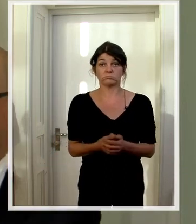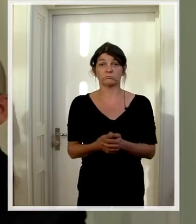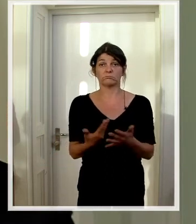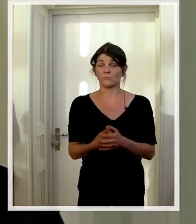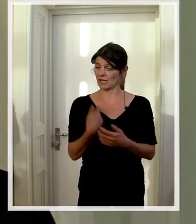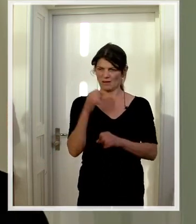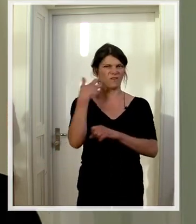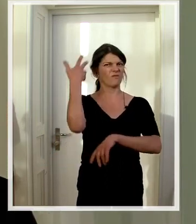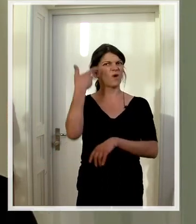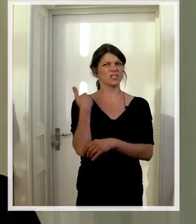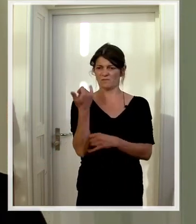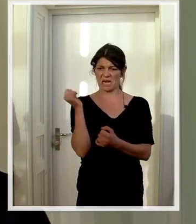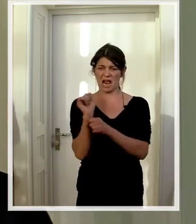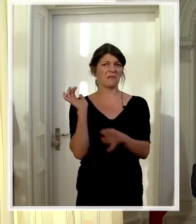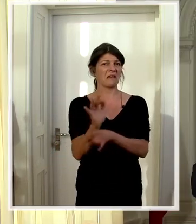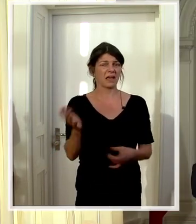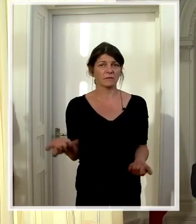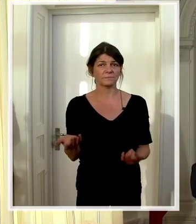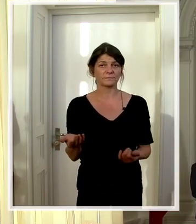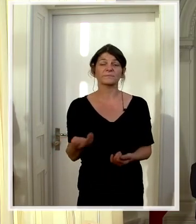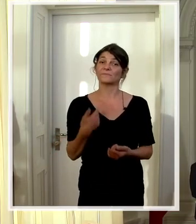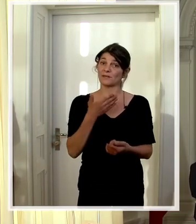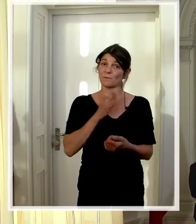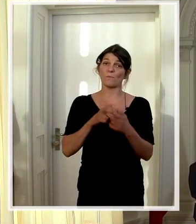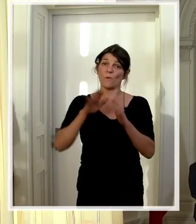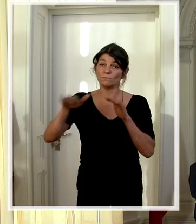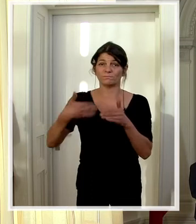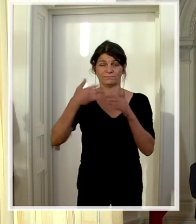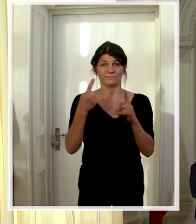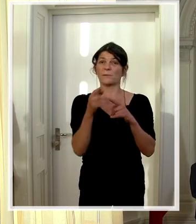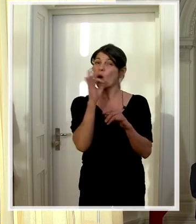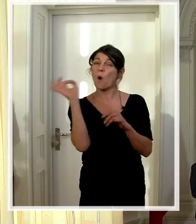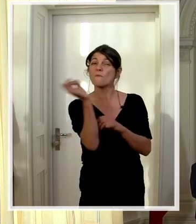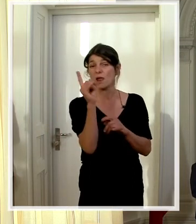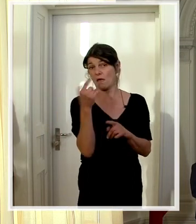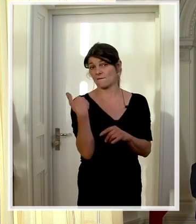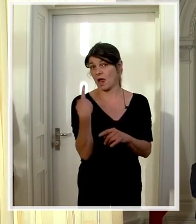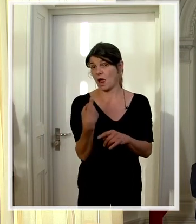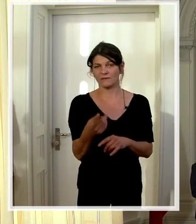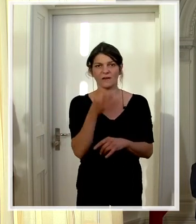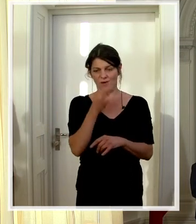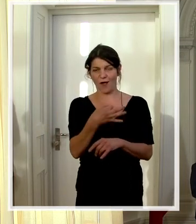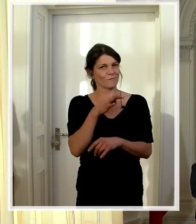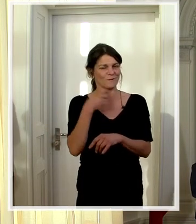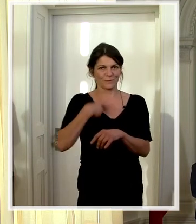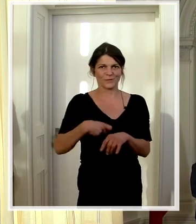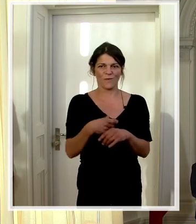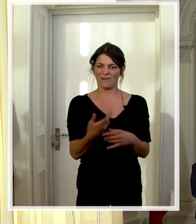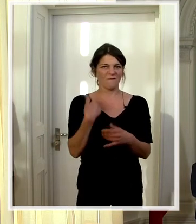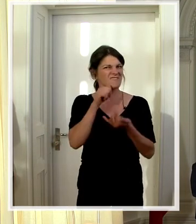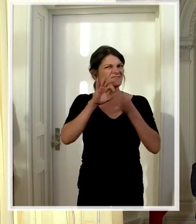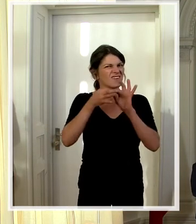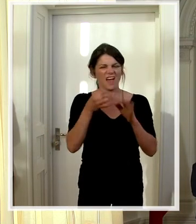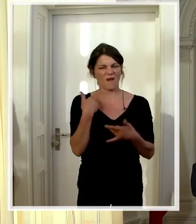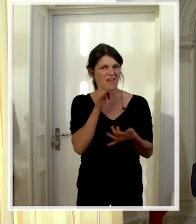Kann man nicht vorstellen, wie man dort dagegen ziehen kann. Also ich möchte einfach dazu sagen, gerade bei dieser Umfrage, wobei die Fragen für mich jetzt persönlich nicht unbedingt sehr detailliert